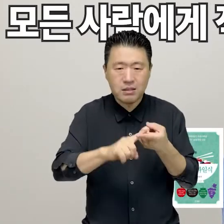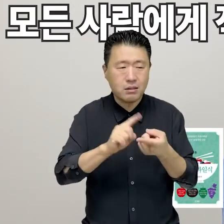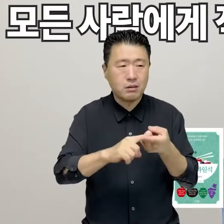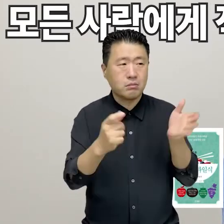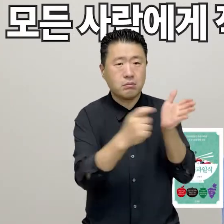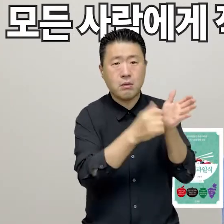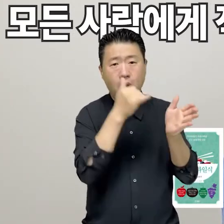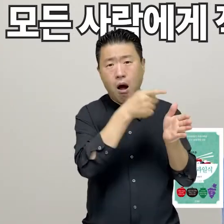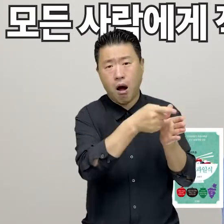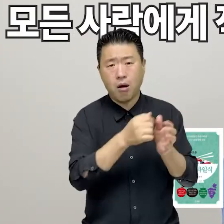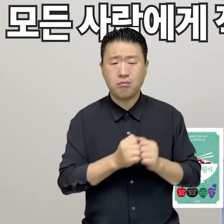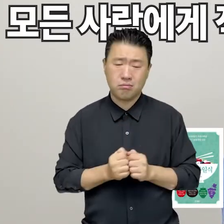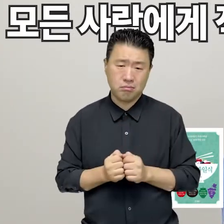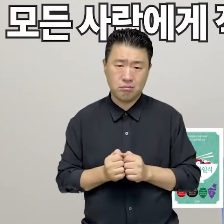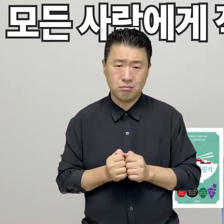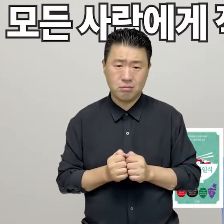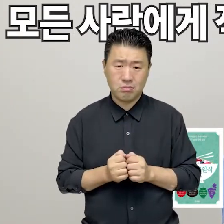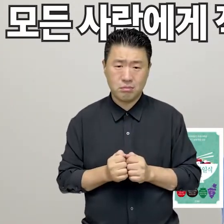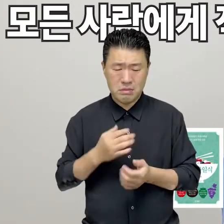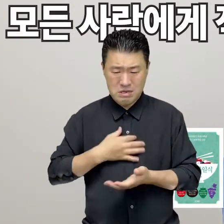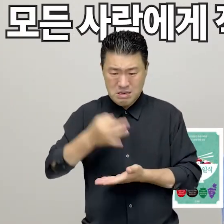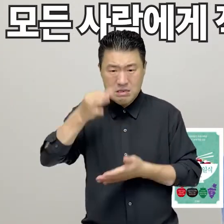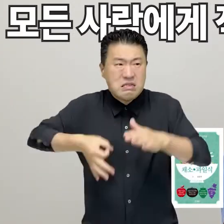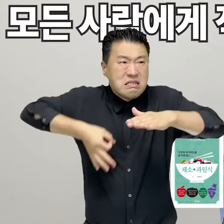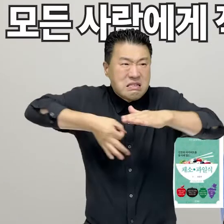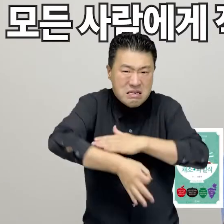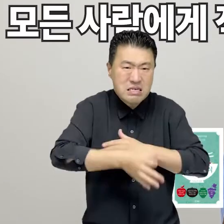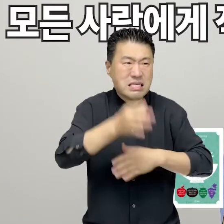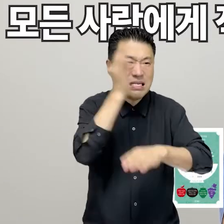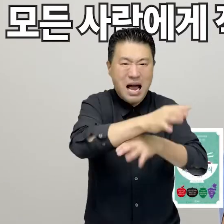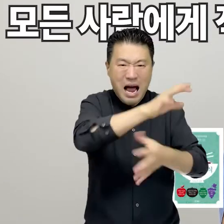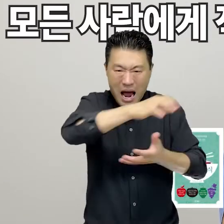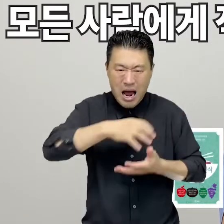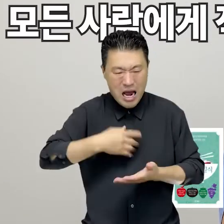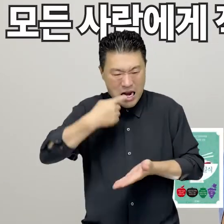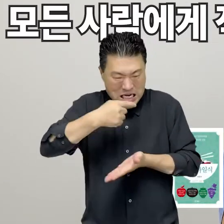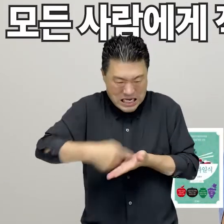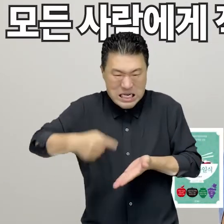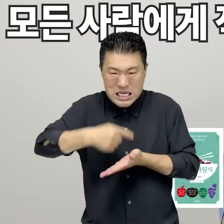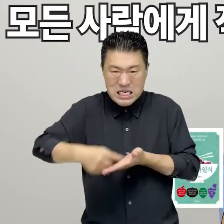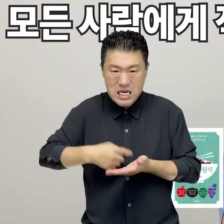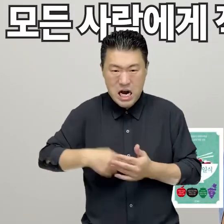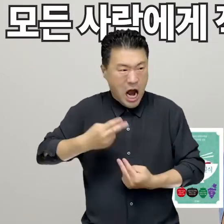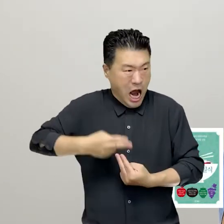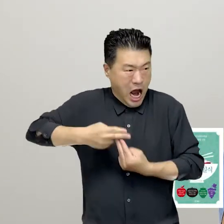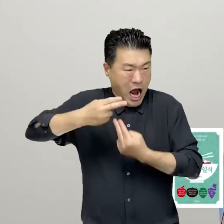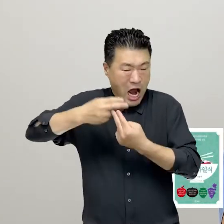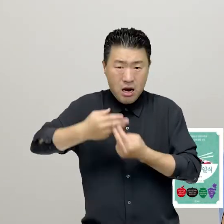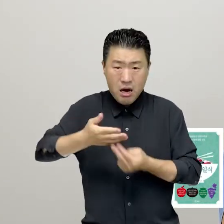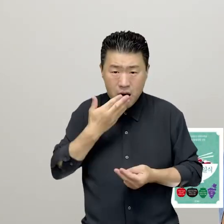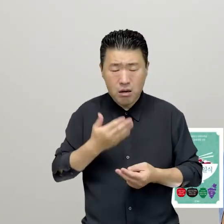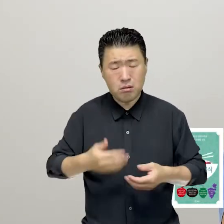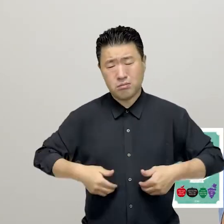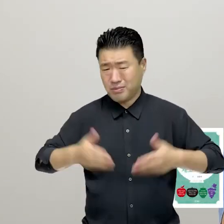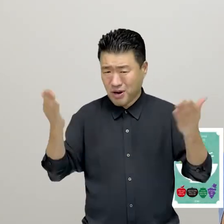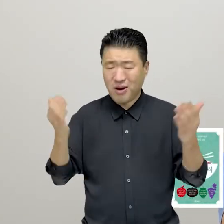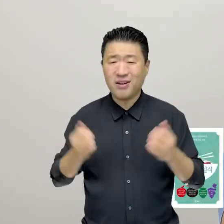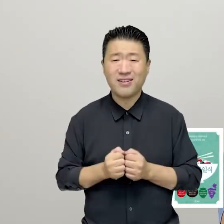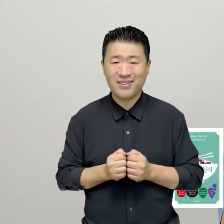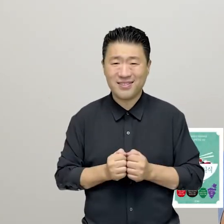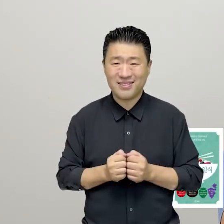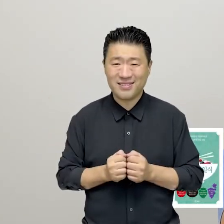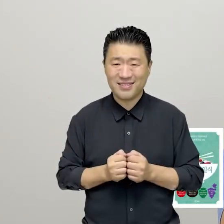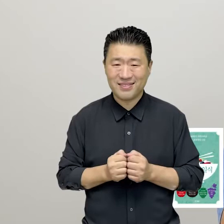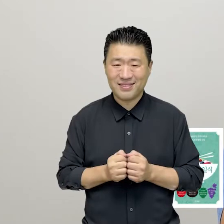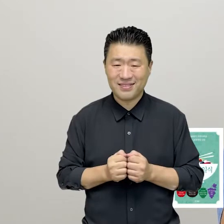것도 알려주고 있습니다. 굳이 내 비싼 돈을 주고 몸에 부작용이 쌓이는 것을 먹어야 할 필요는 없습니다.